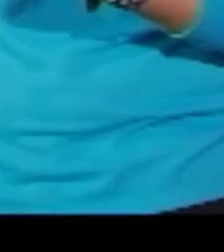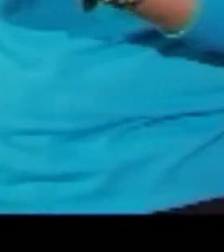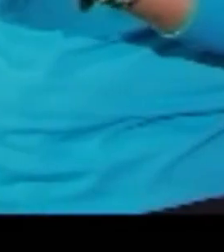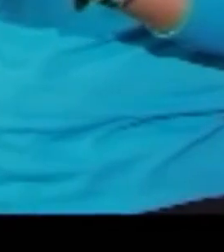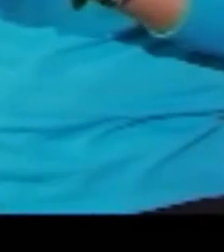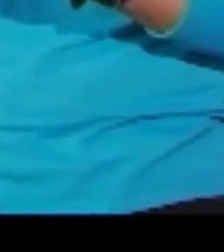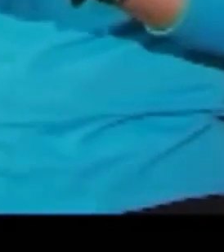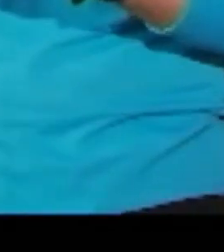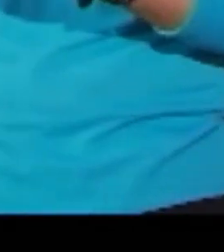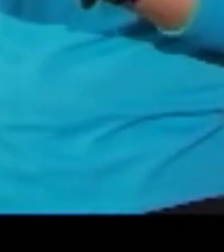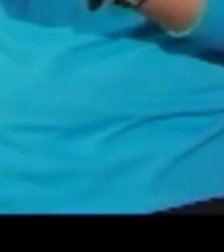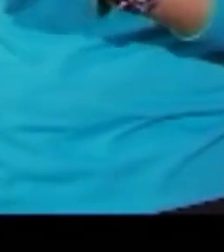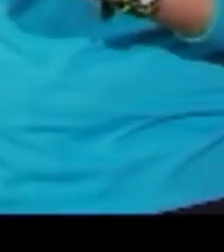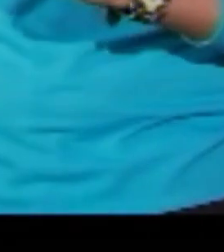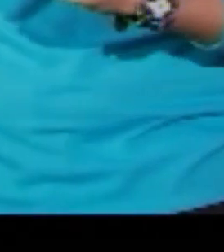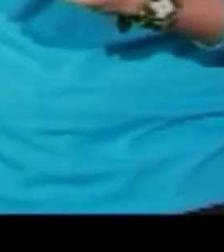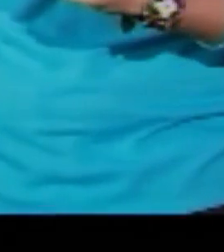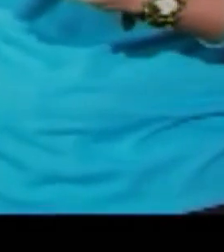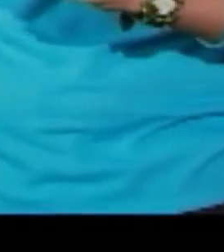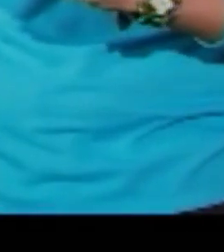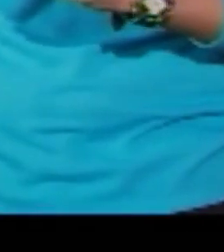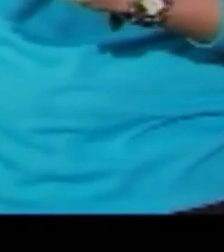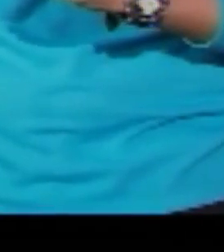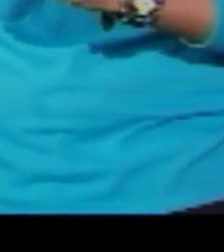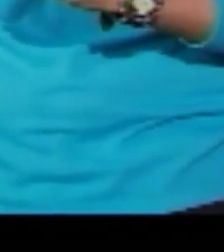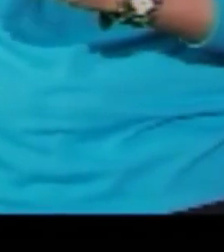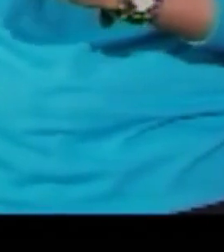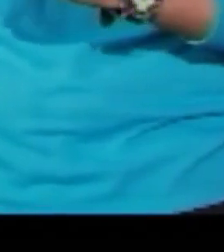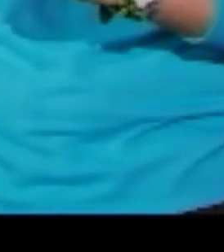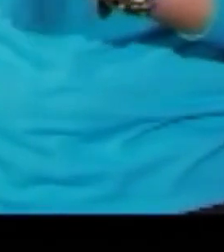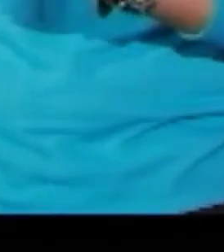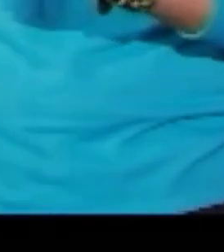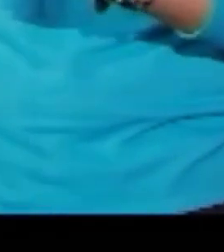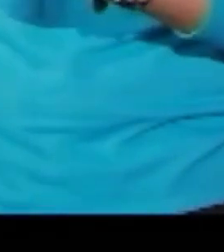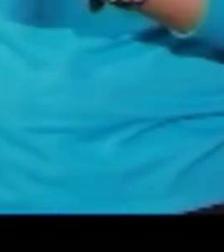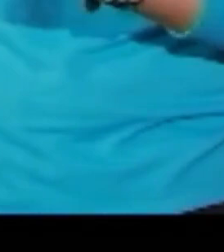الايمان اكسار القديسه